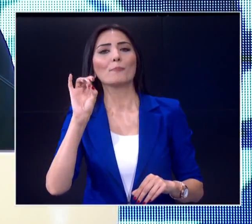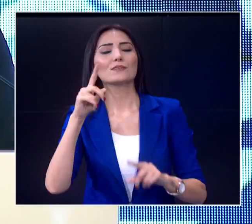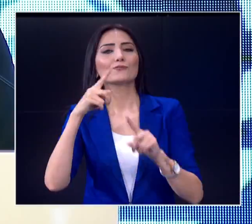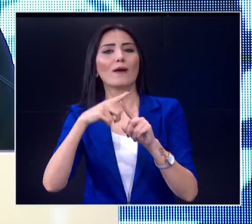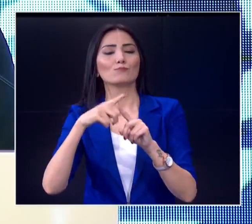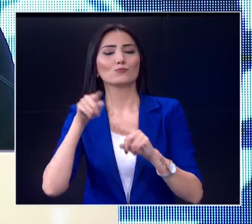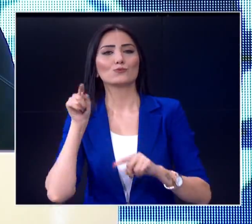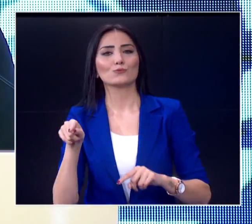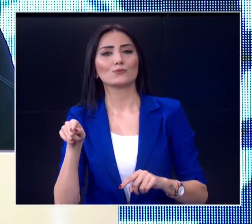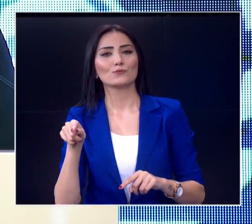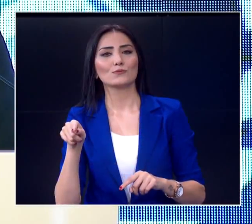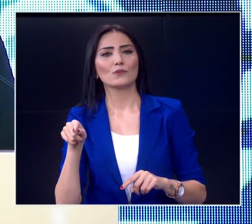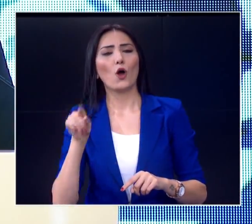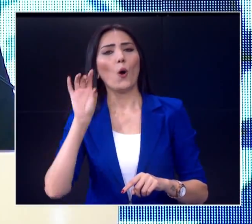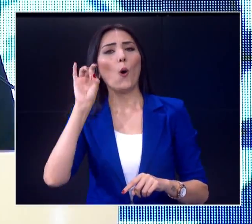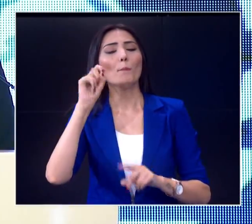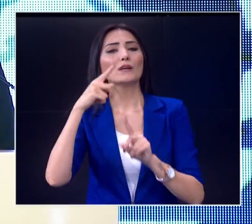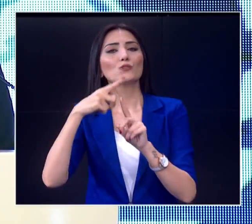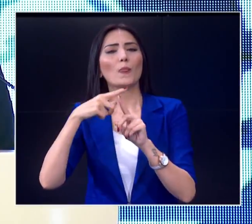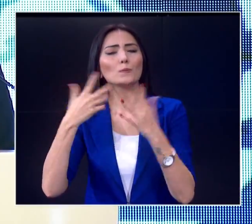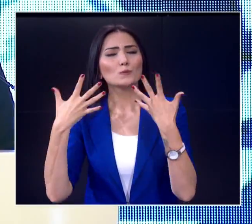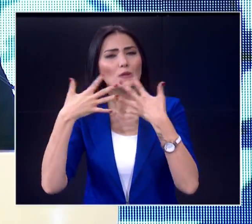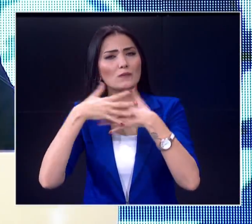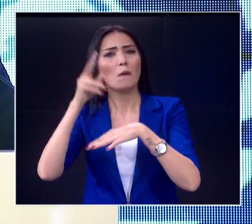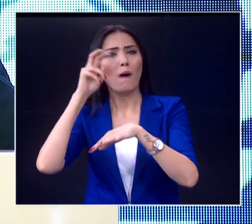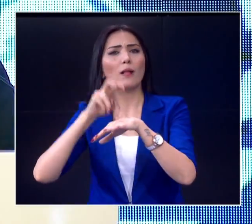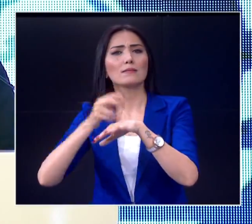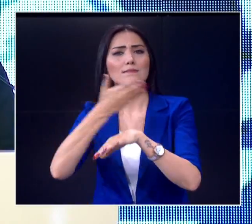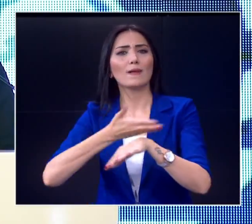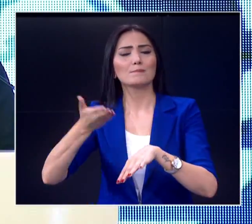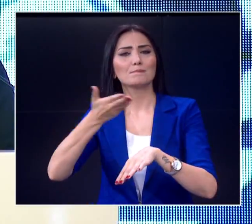Temmuz'dur. 15 Temmuz gecesini hatırlayalım.